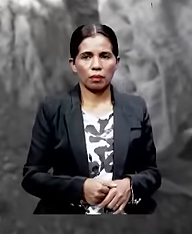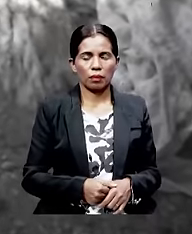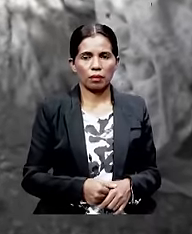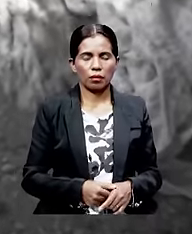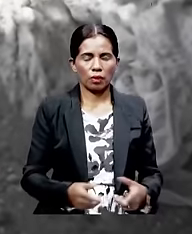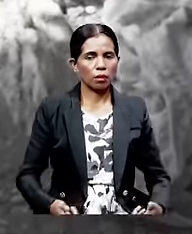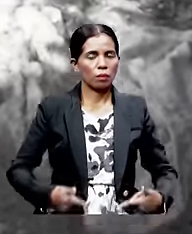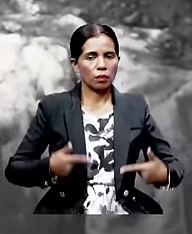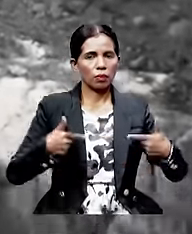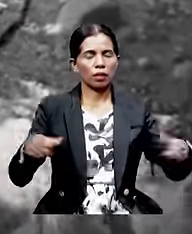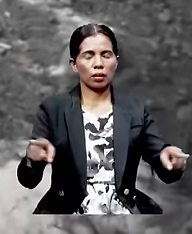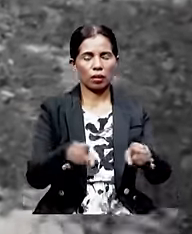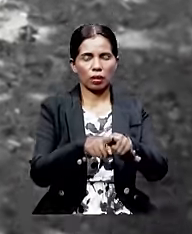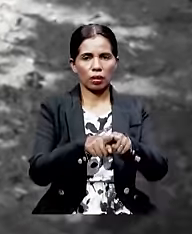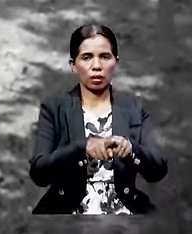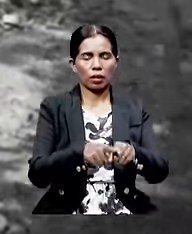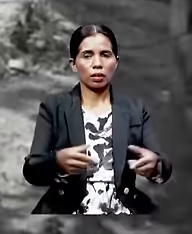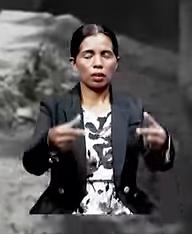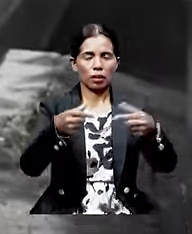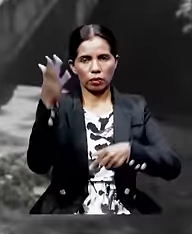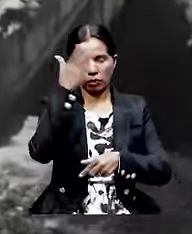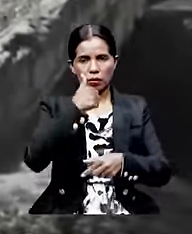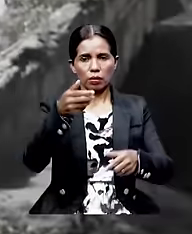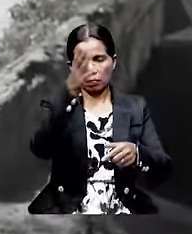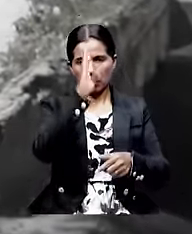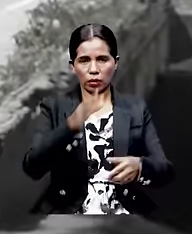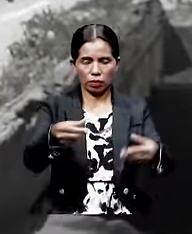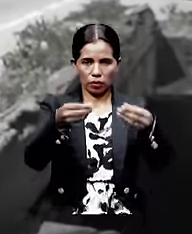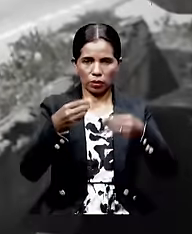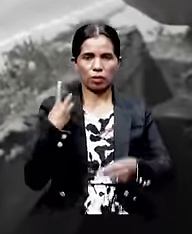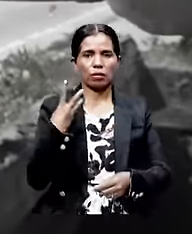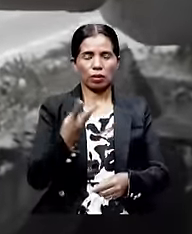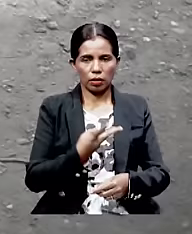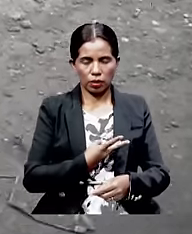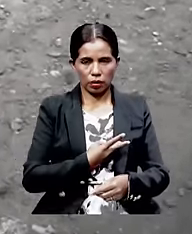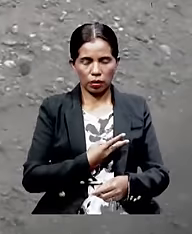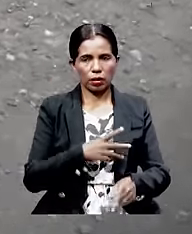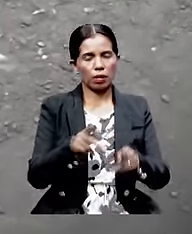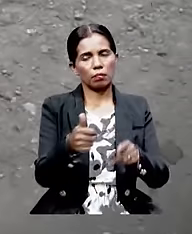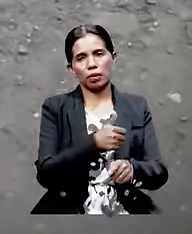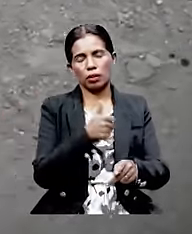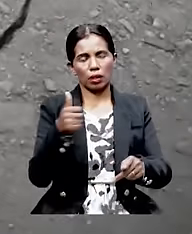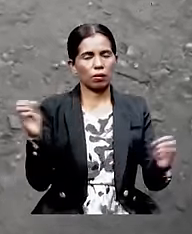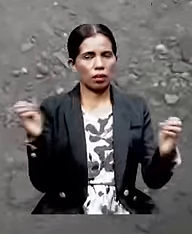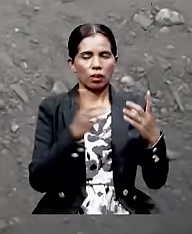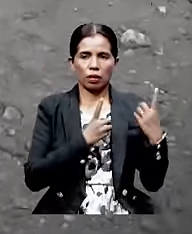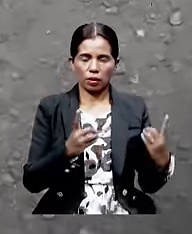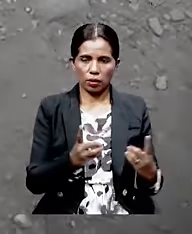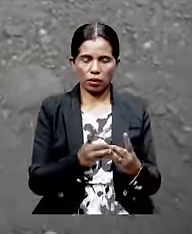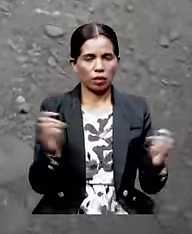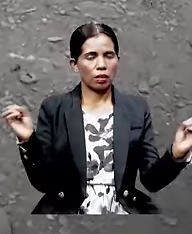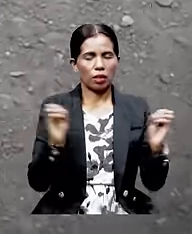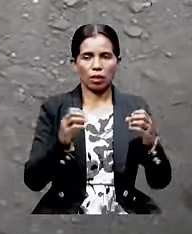Moris ne hanesan presenti furakida, nebe maroma karaik maita, iha balon falta domin, falta